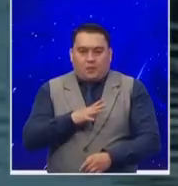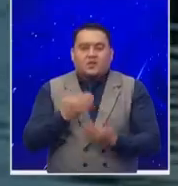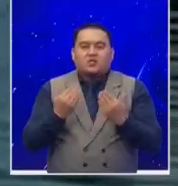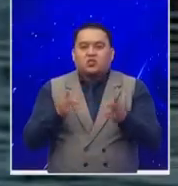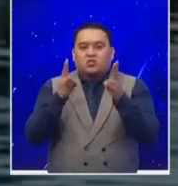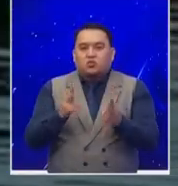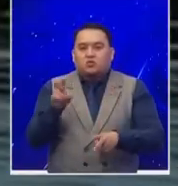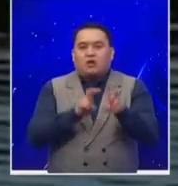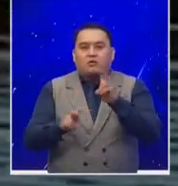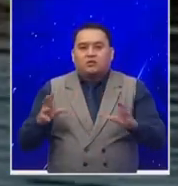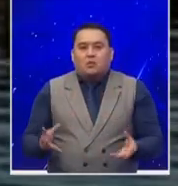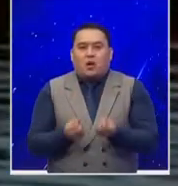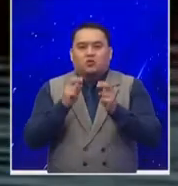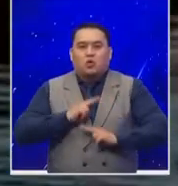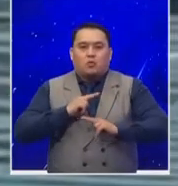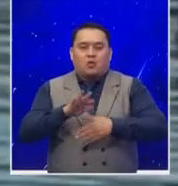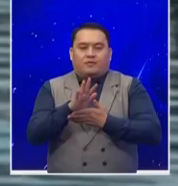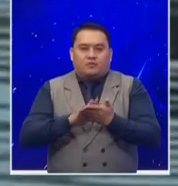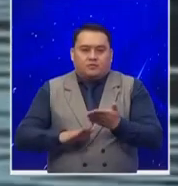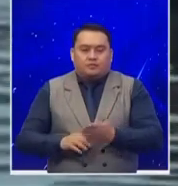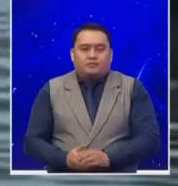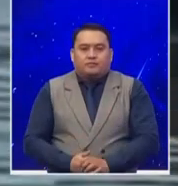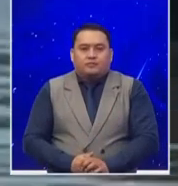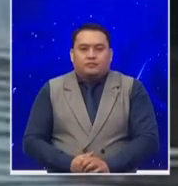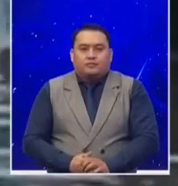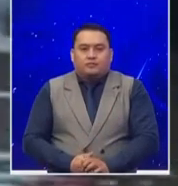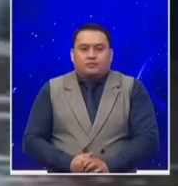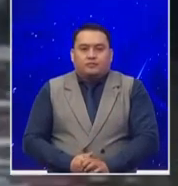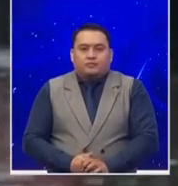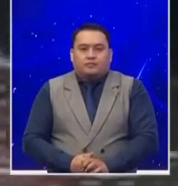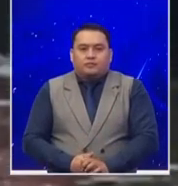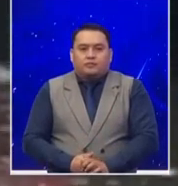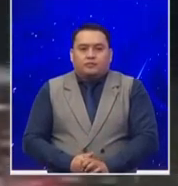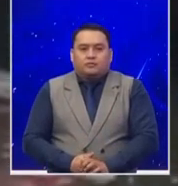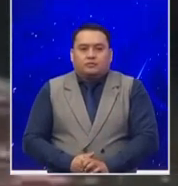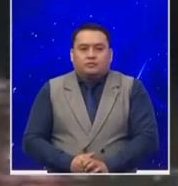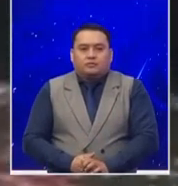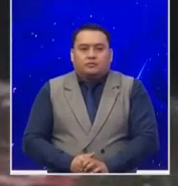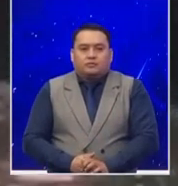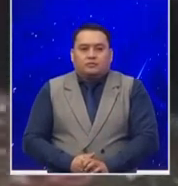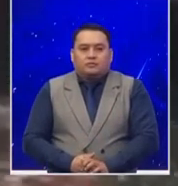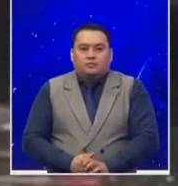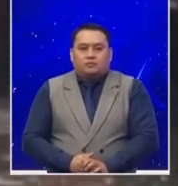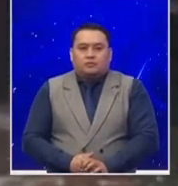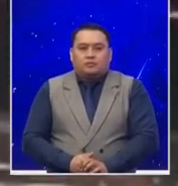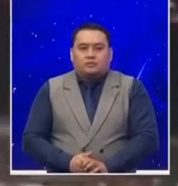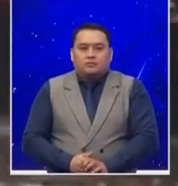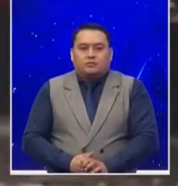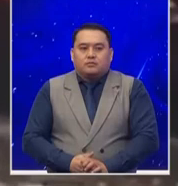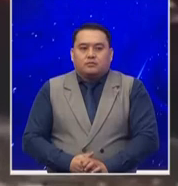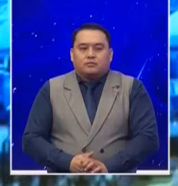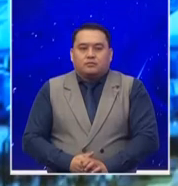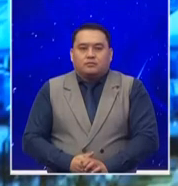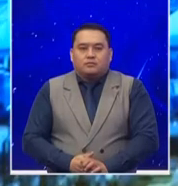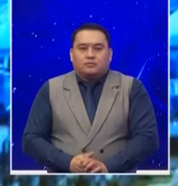апат ауданда іздестіру құтқару жұмыстары жүргізіліп жатыр. Топтаманы ғаламтор ақпаратымен дайындаған Сергей Улан, Жетісу телеарнасы.